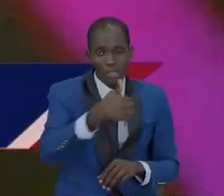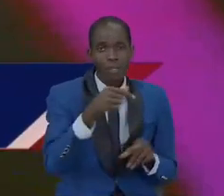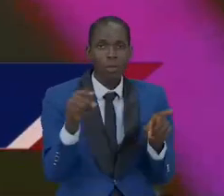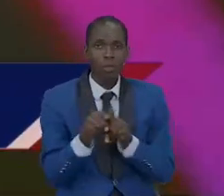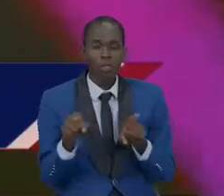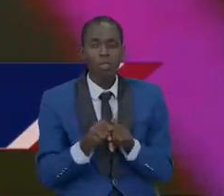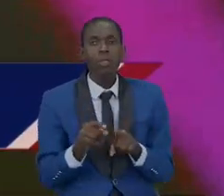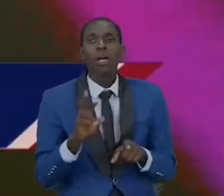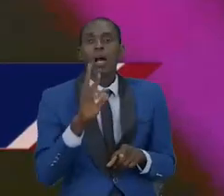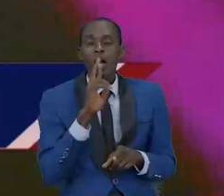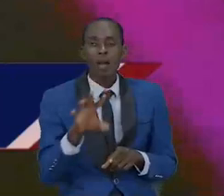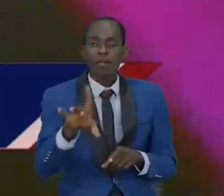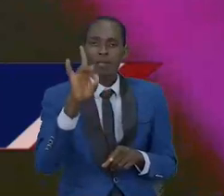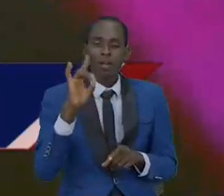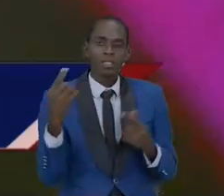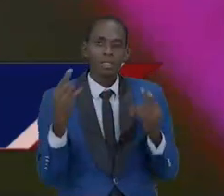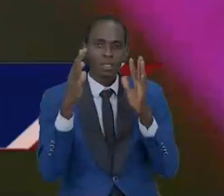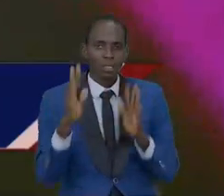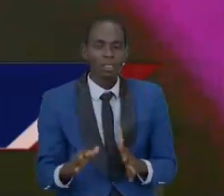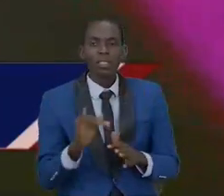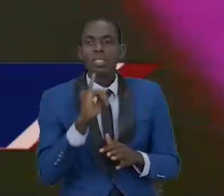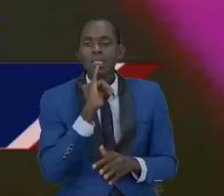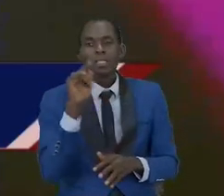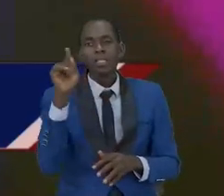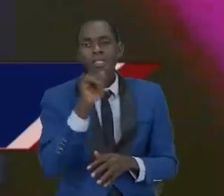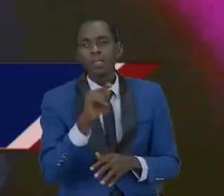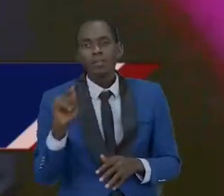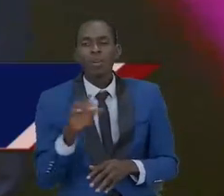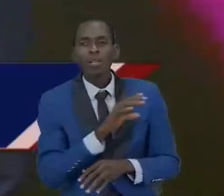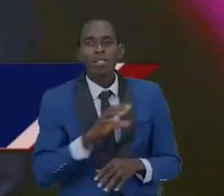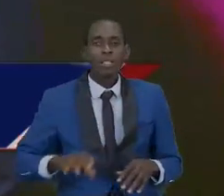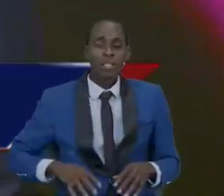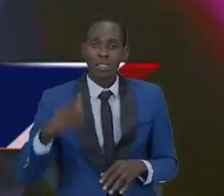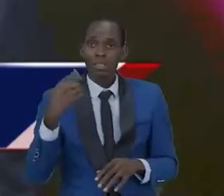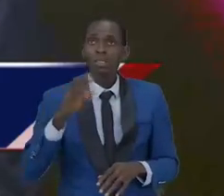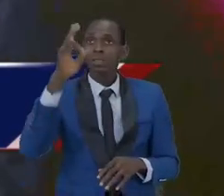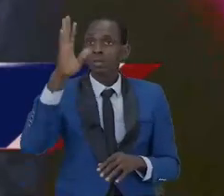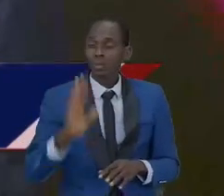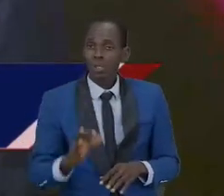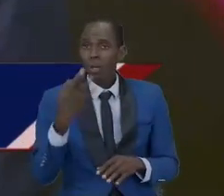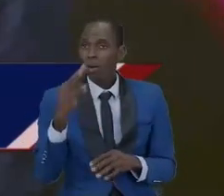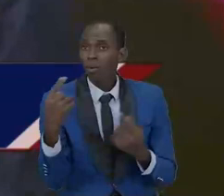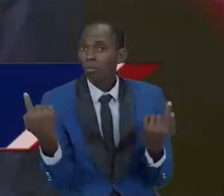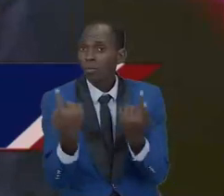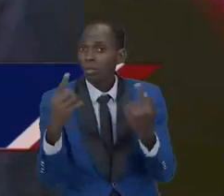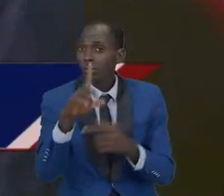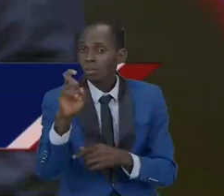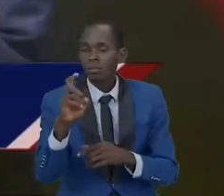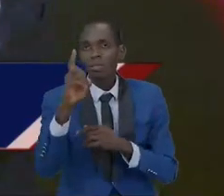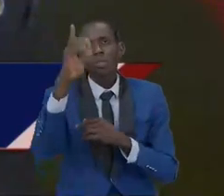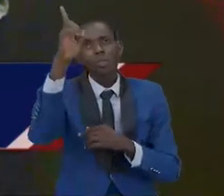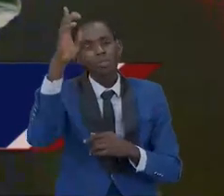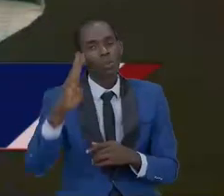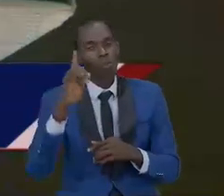si nous étions aussi nous-même trouver pêcheur Christ serait-il un ministre du péché